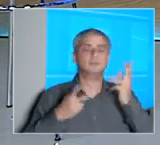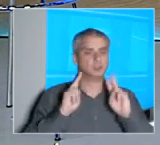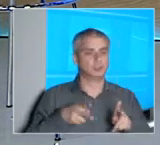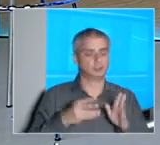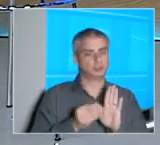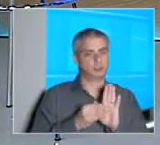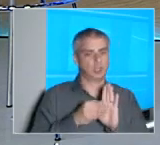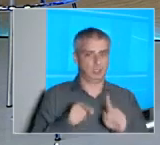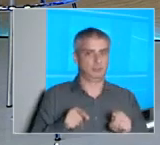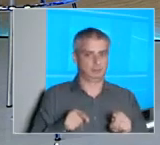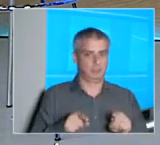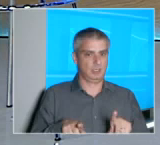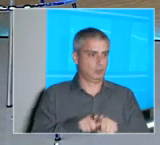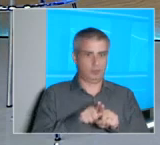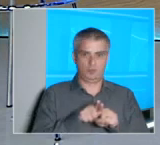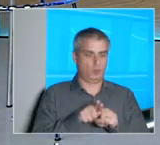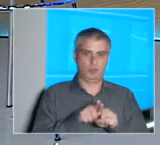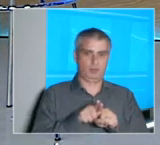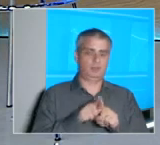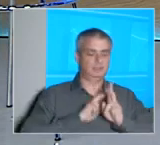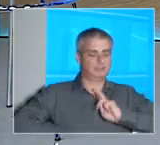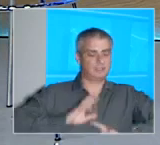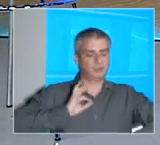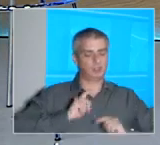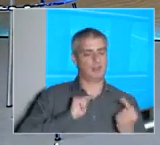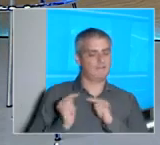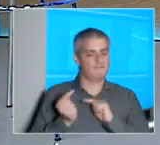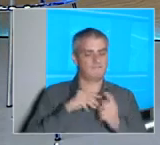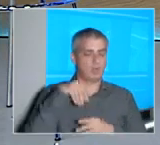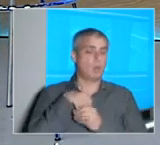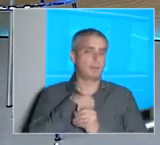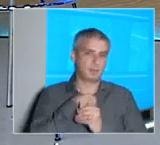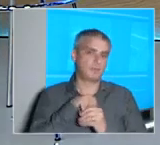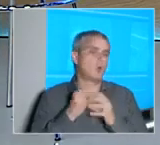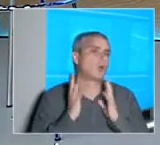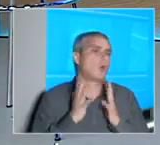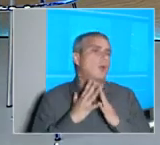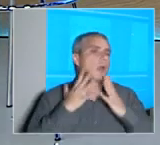יש את הצורך הזה, כאילו שהסבל של הוויכוח הפנימי הוא כל